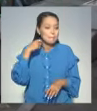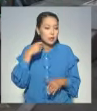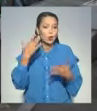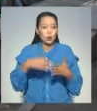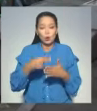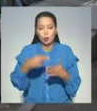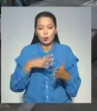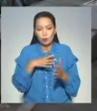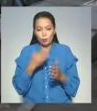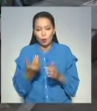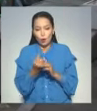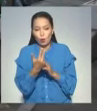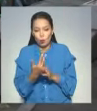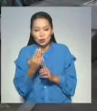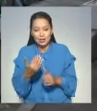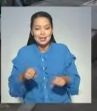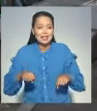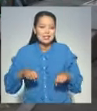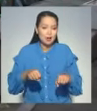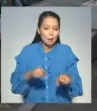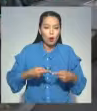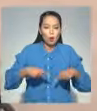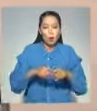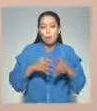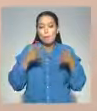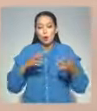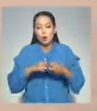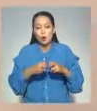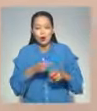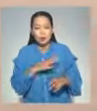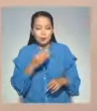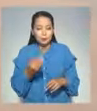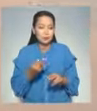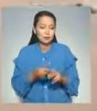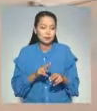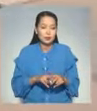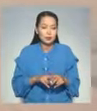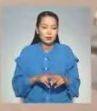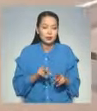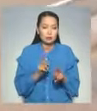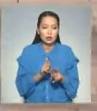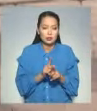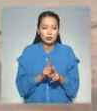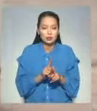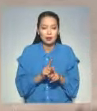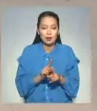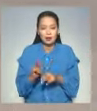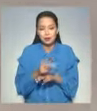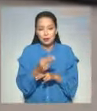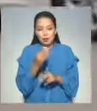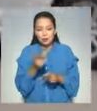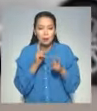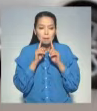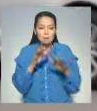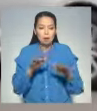қойды. Бұл ретте электросамокаттар қоғамда үлкен мәселе тудырды. Олардың жүрісін реттеу жөніндегі түзетулер парламентте кең